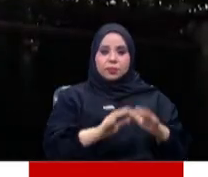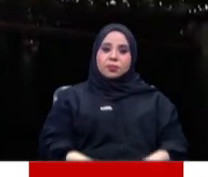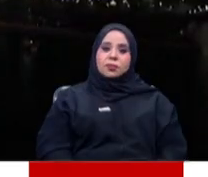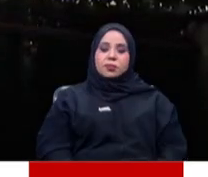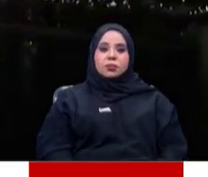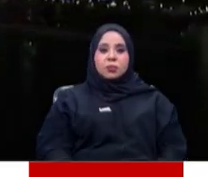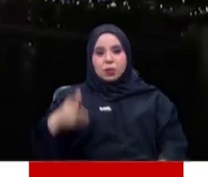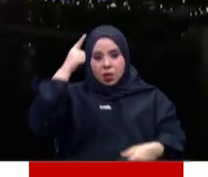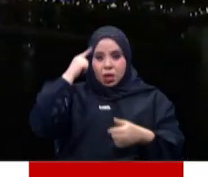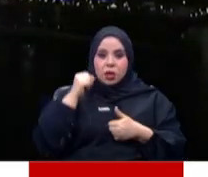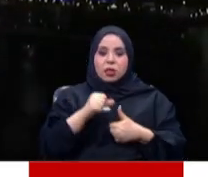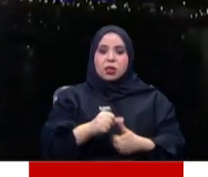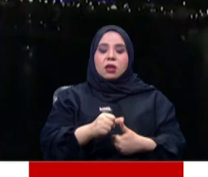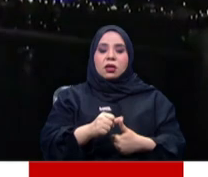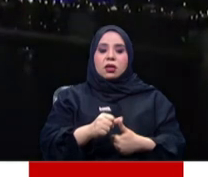عربية مسلمة عام